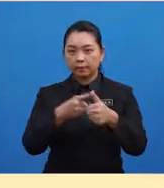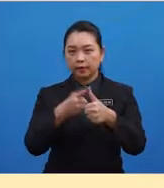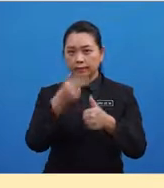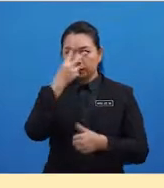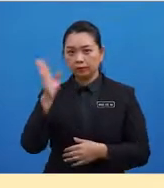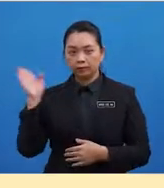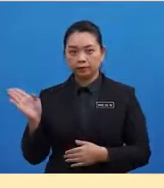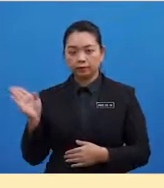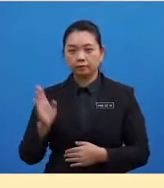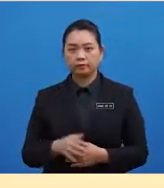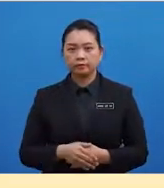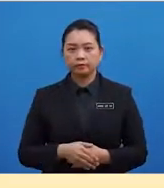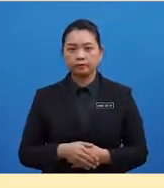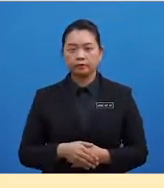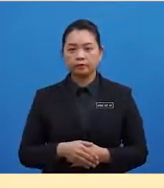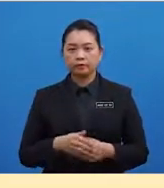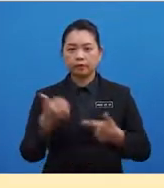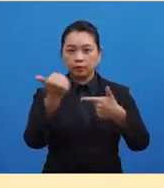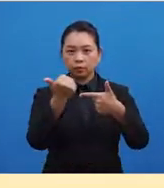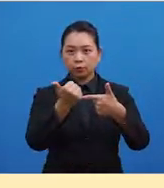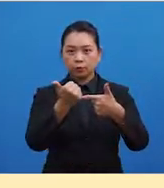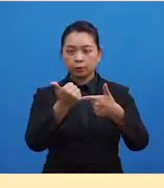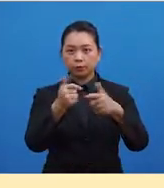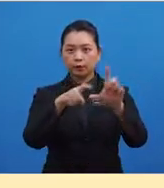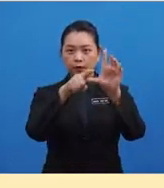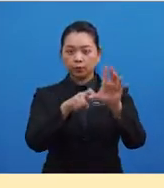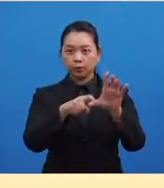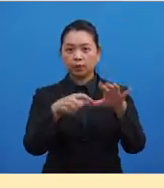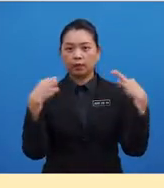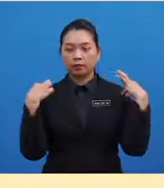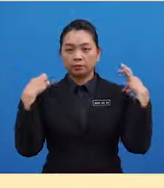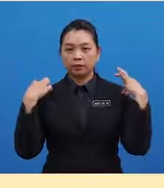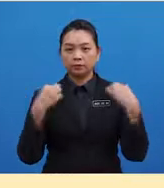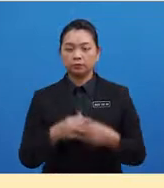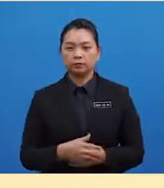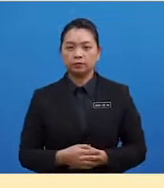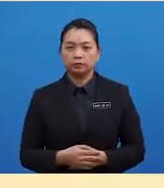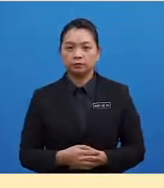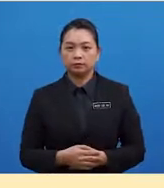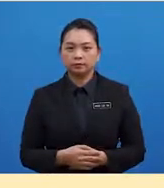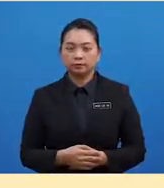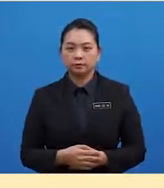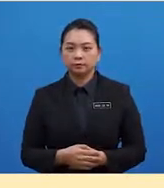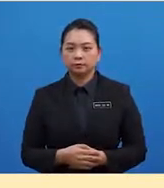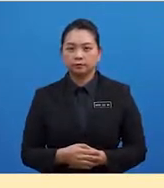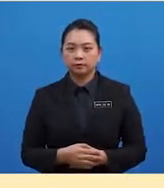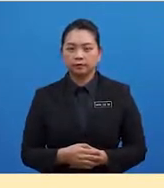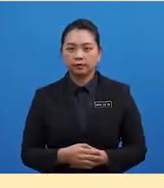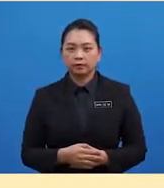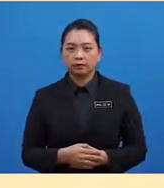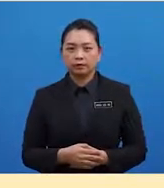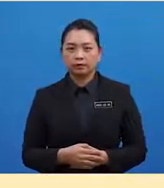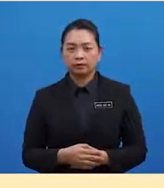tepi jalan raya. Yang kedua ialah penyangkut kain yang kita guna untuk menyangkutkan baju, seluar dan